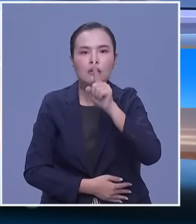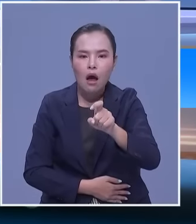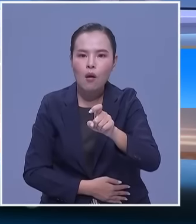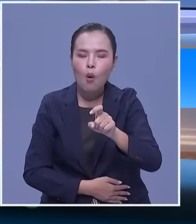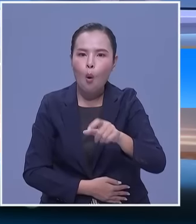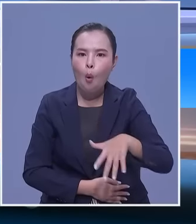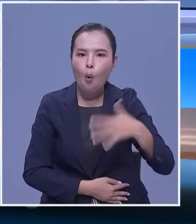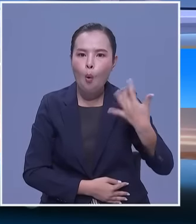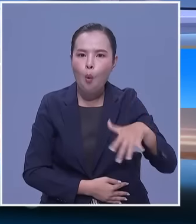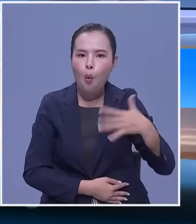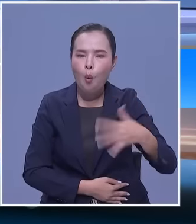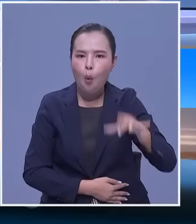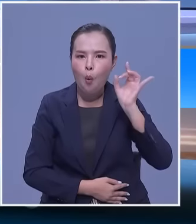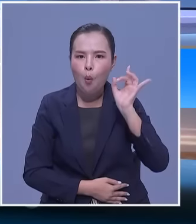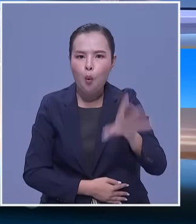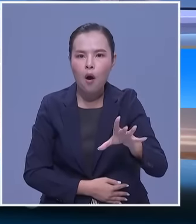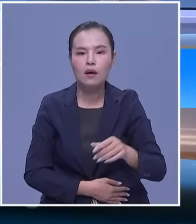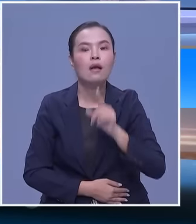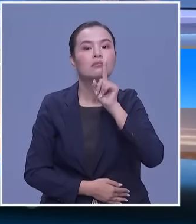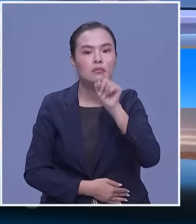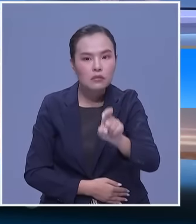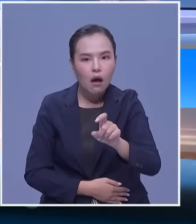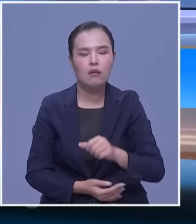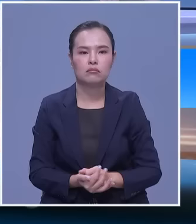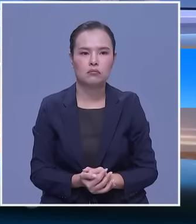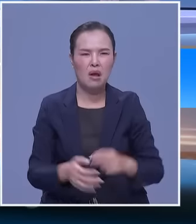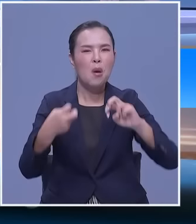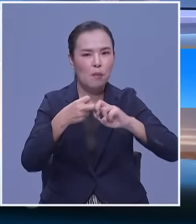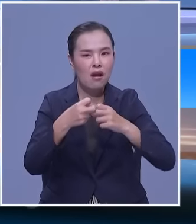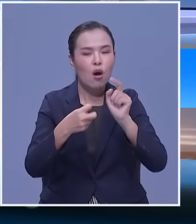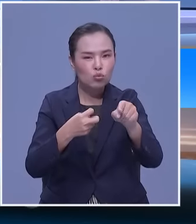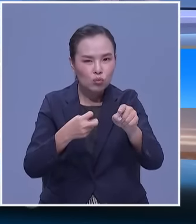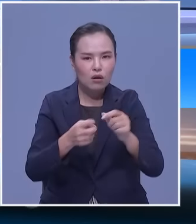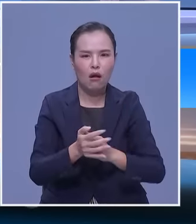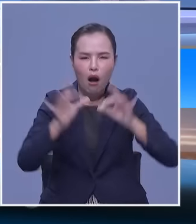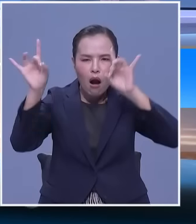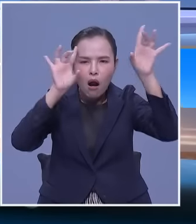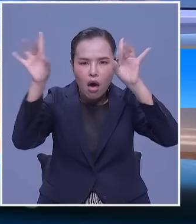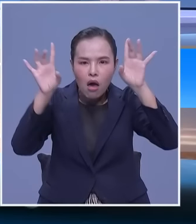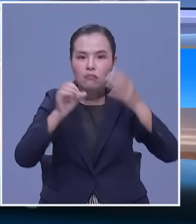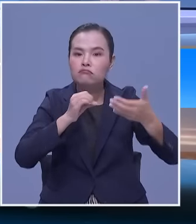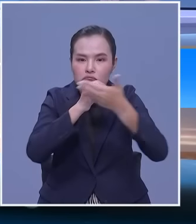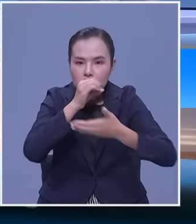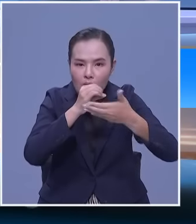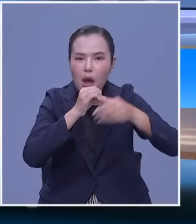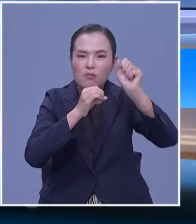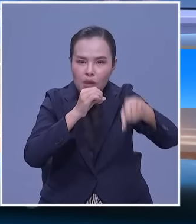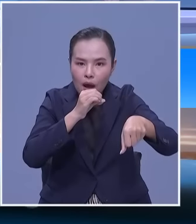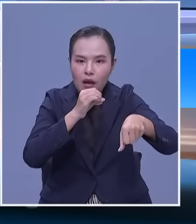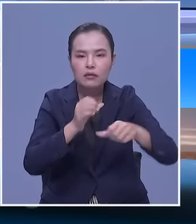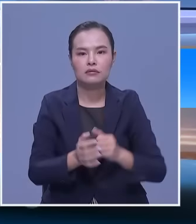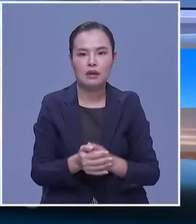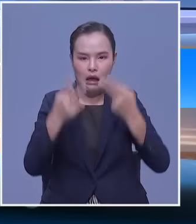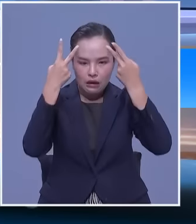โอ้โหทำไมโหดจังอเราก็ถามว่าเหตุการณ์ที่เกิดขึ้นเนี่ยนะฮะมีเรื่องของศาลเสพติดมาเกี่ยวข้องมั้ย